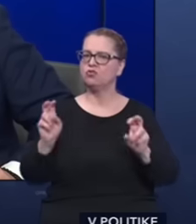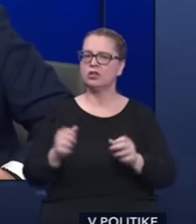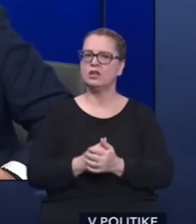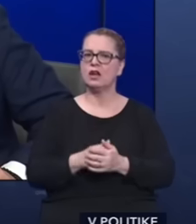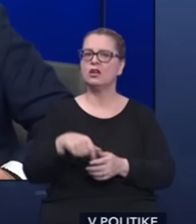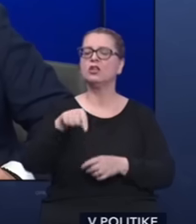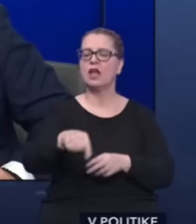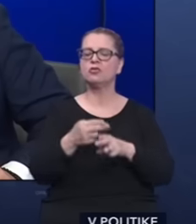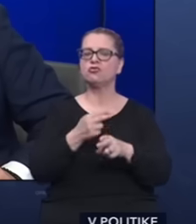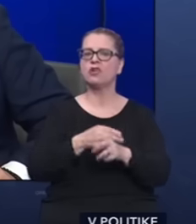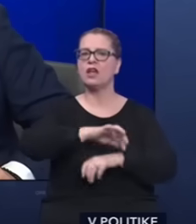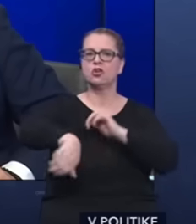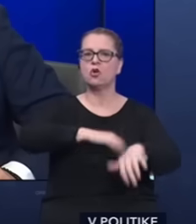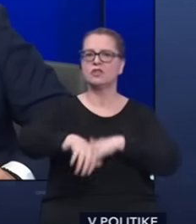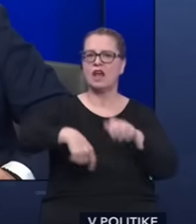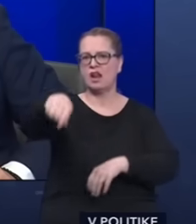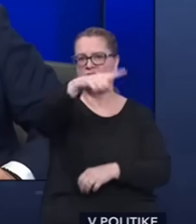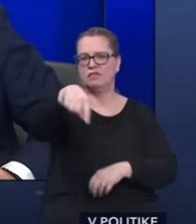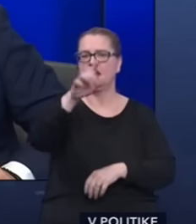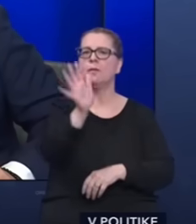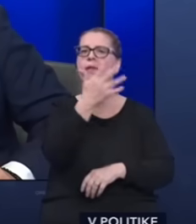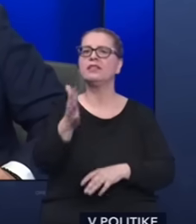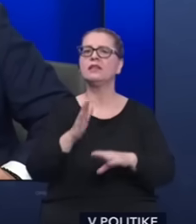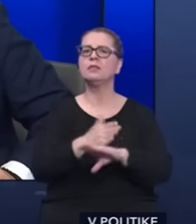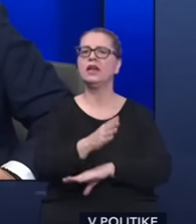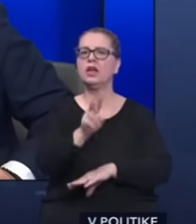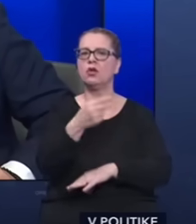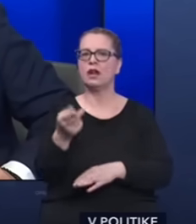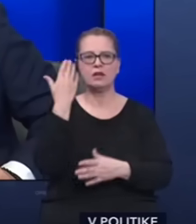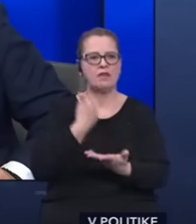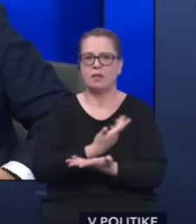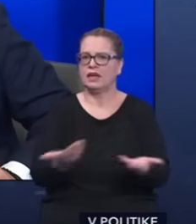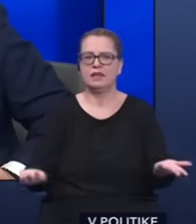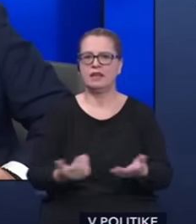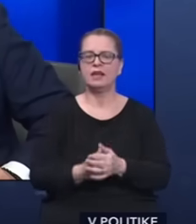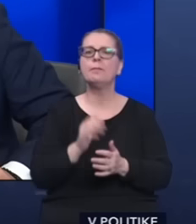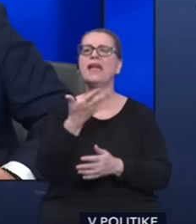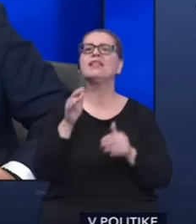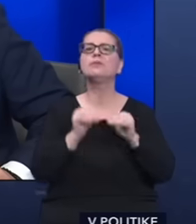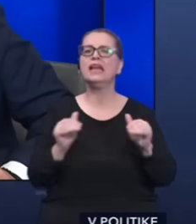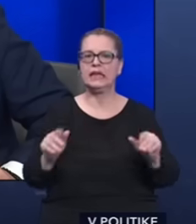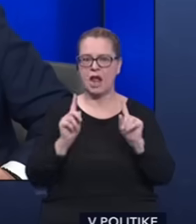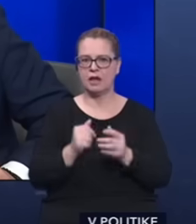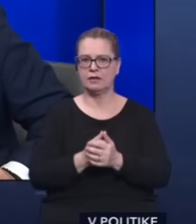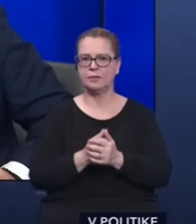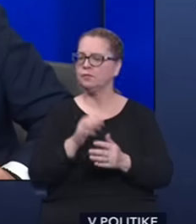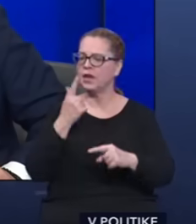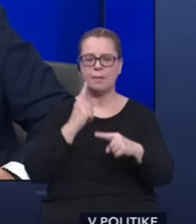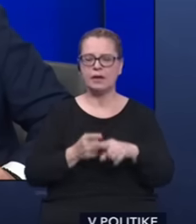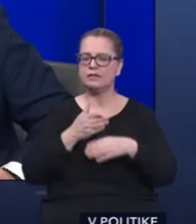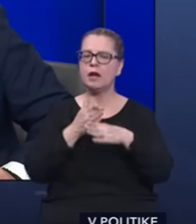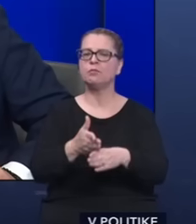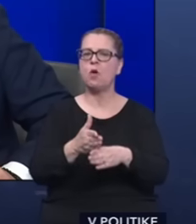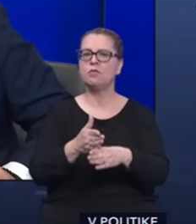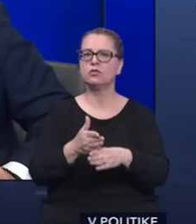ste rozkradli vy. 15 miliard eur. Nevieme, kde je. Neadresná pomoc podnikateľom. Pozrite sa, čo ste ako